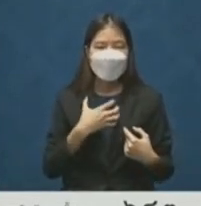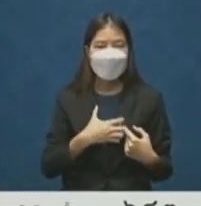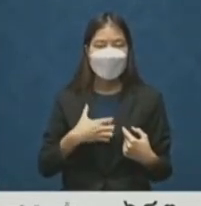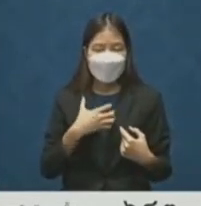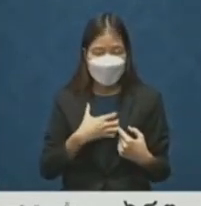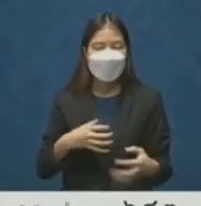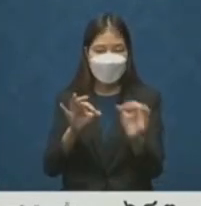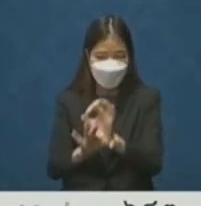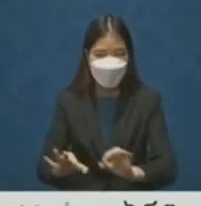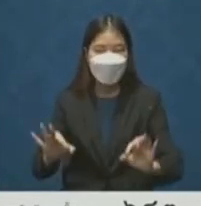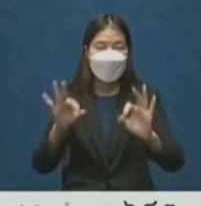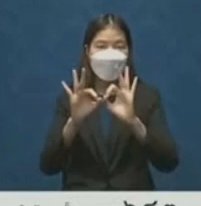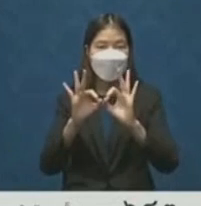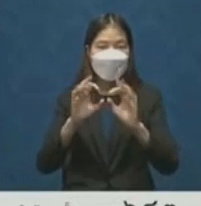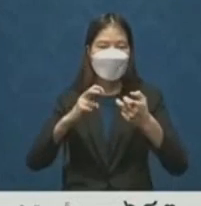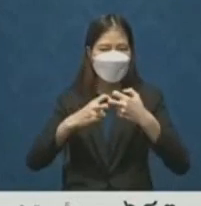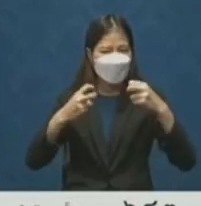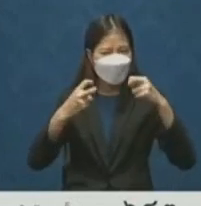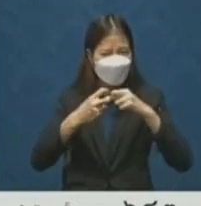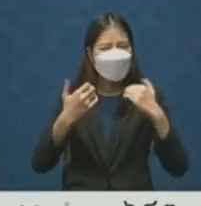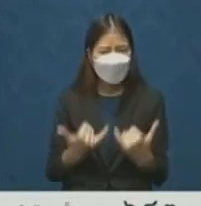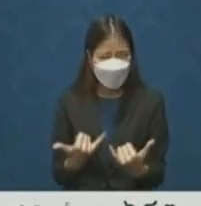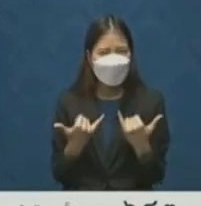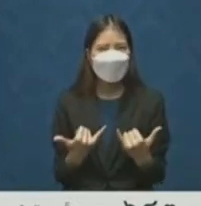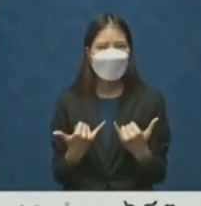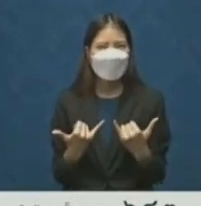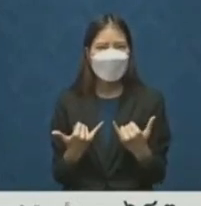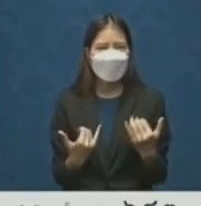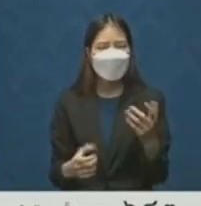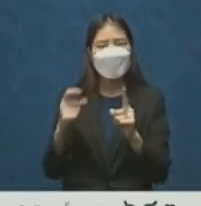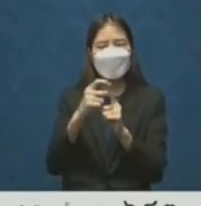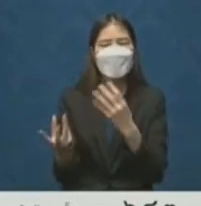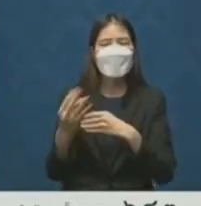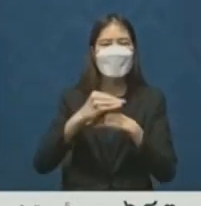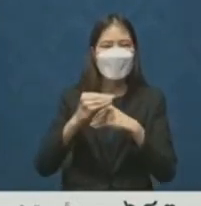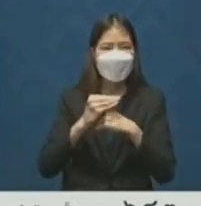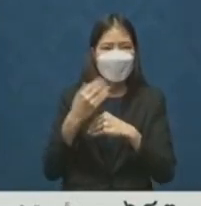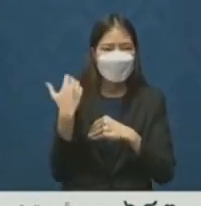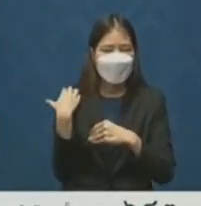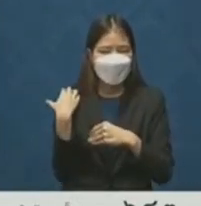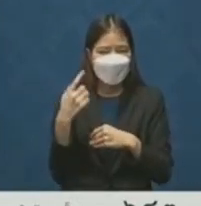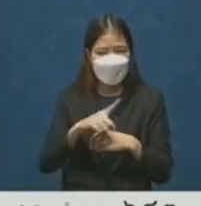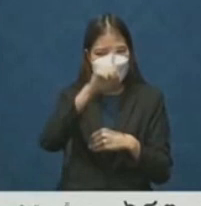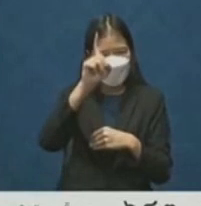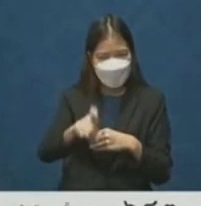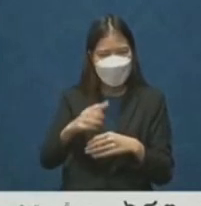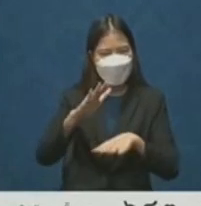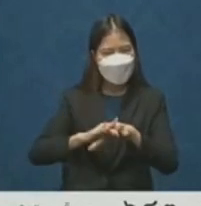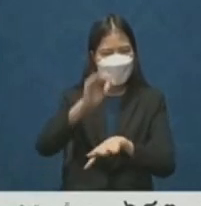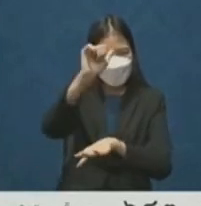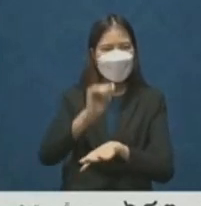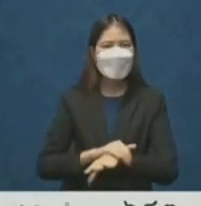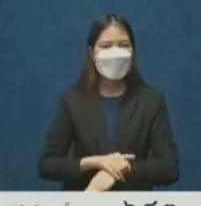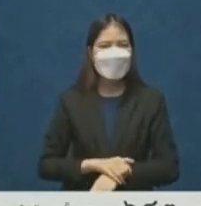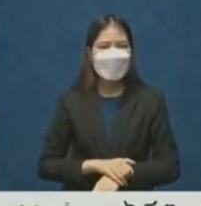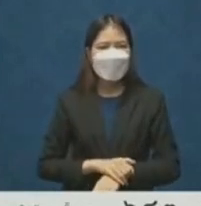ารมณ์ก็เป็นปัจจัยหนึ่งที่อาจจะสร้างปัญหาให้กับสังคมในปัจจุบันก็เลยเติมตรงนี้ลงไปแต่ที่ผมสงสัยก็